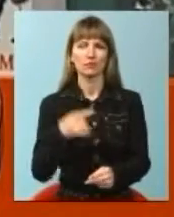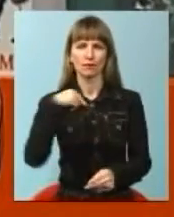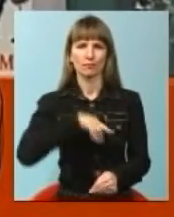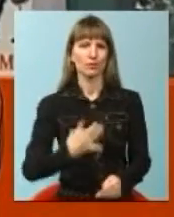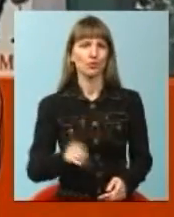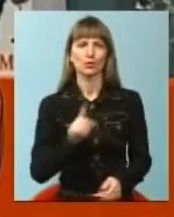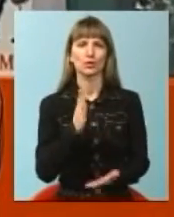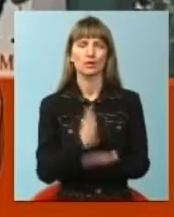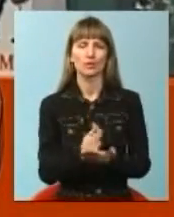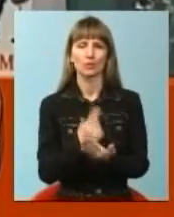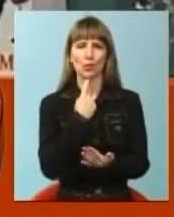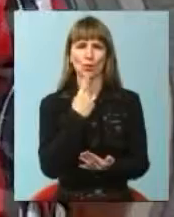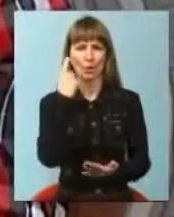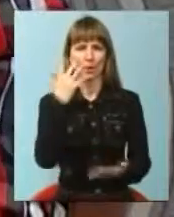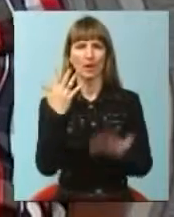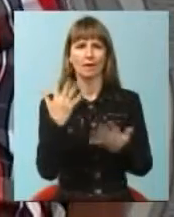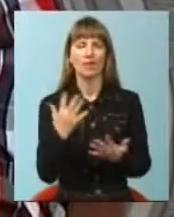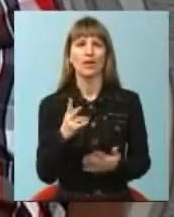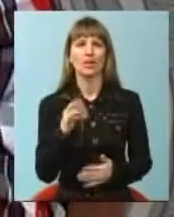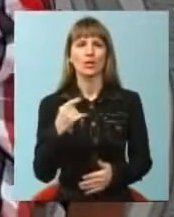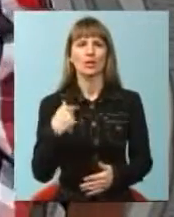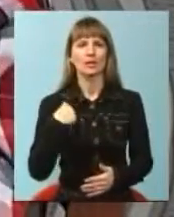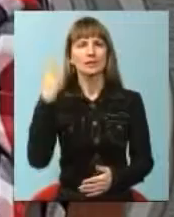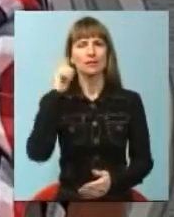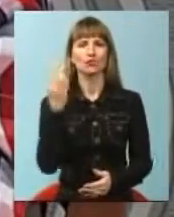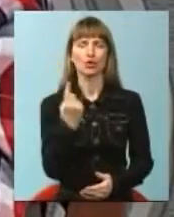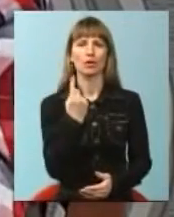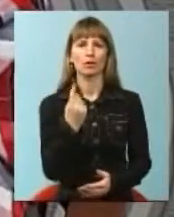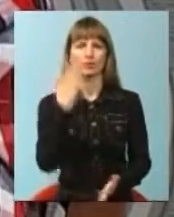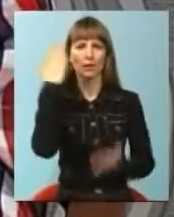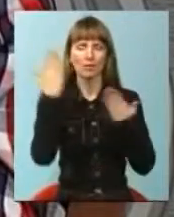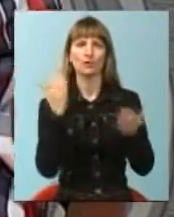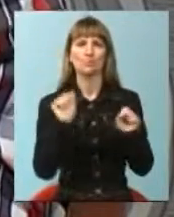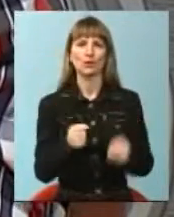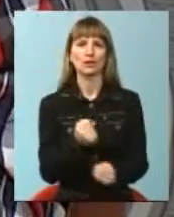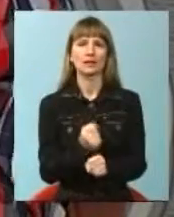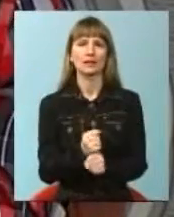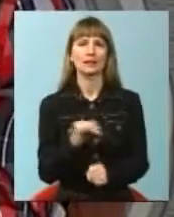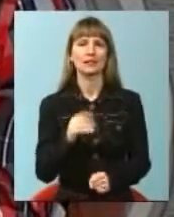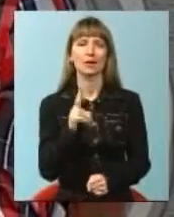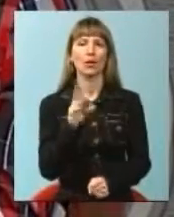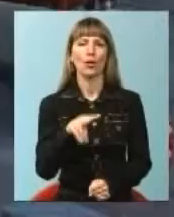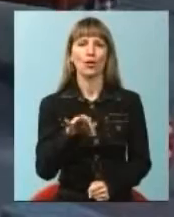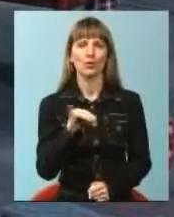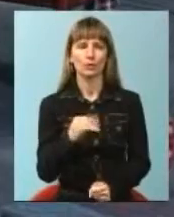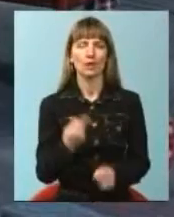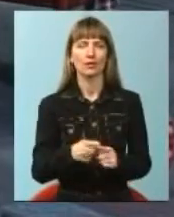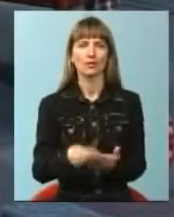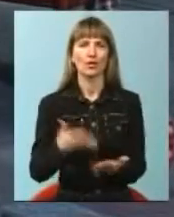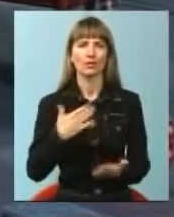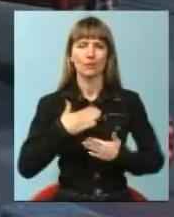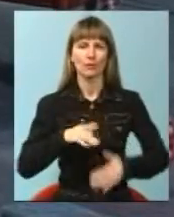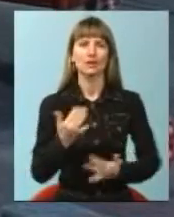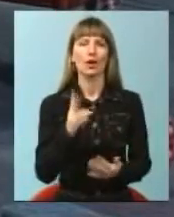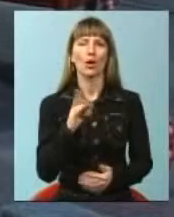там коїться, аж прям страшно уявити собі. Проте я знаю іще таку одну забаву, яку можна зробити з колою. Ну, хоч це і дороге задоволення, оскільки